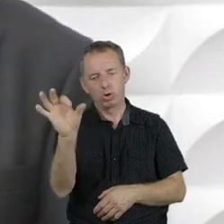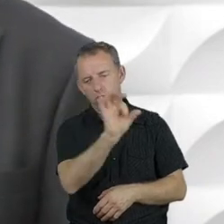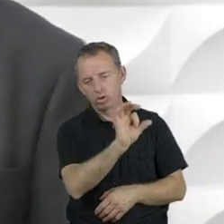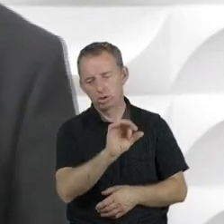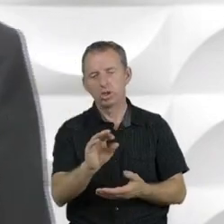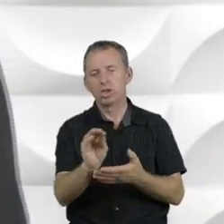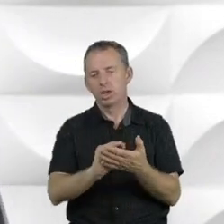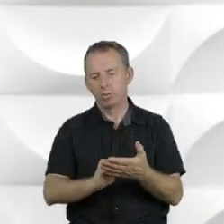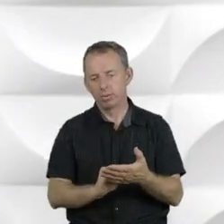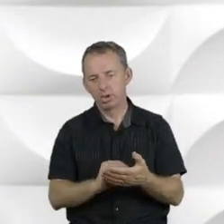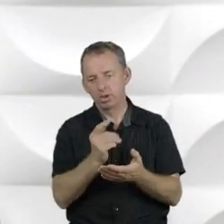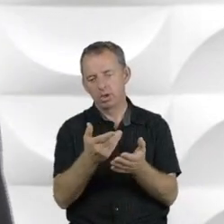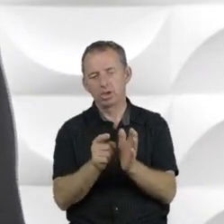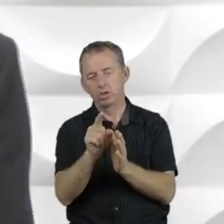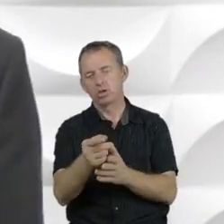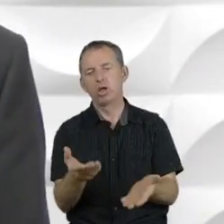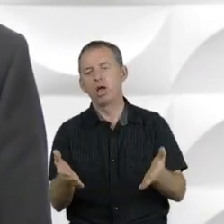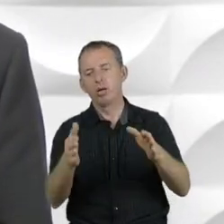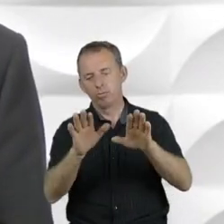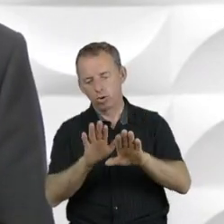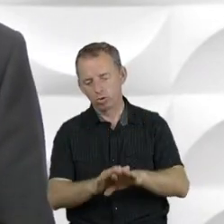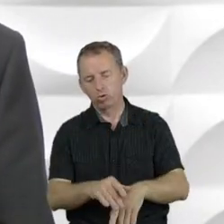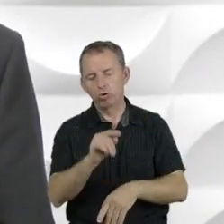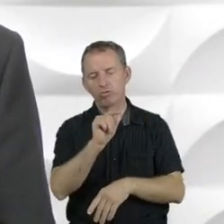to błogosławieństwo jest tutaj?